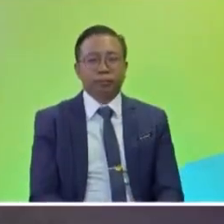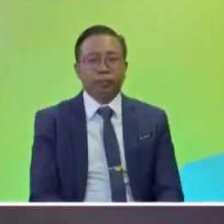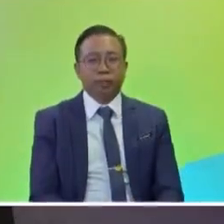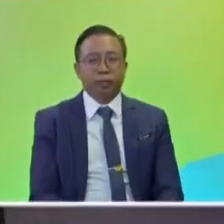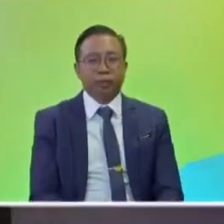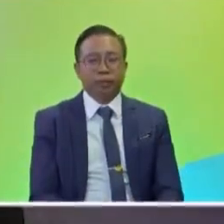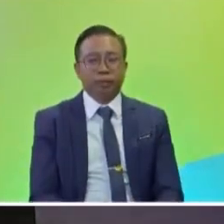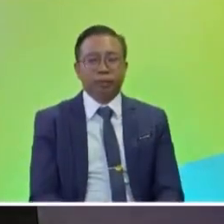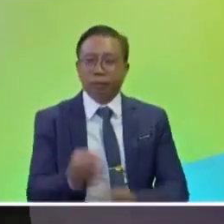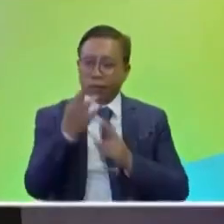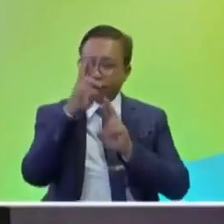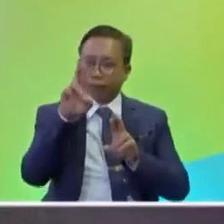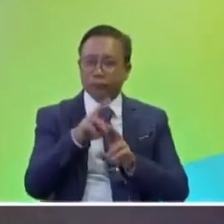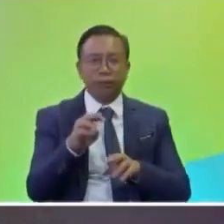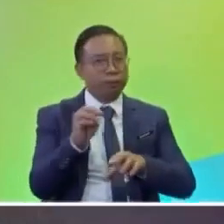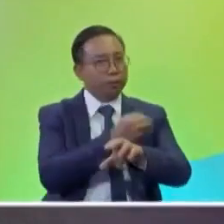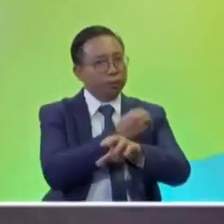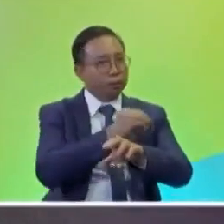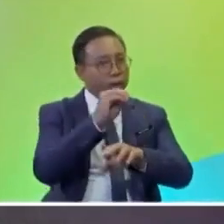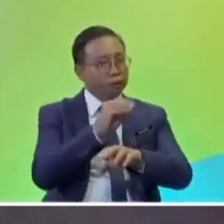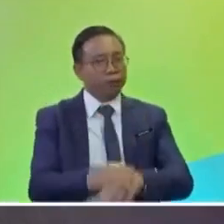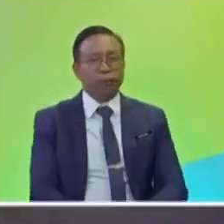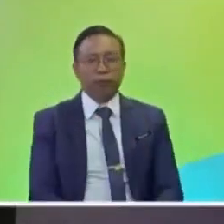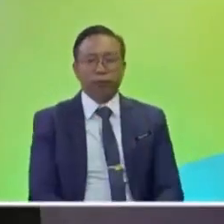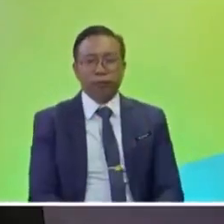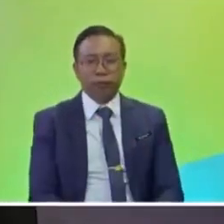Okay. Ready? Music, please.